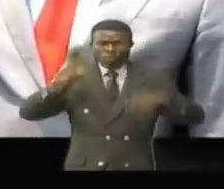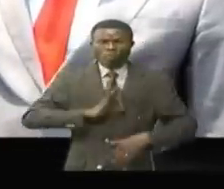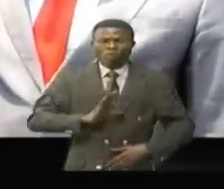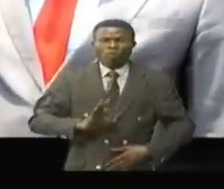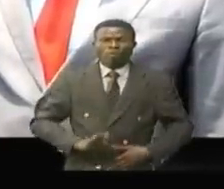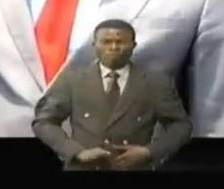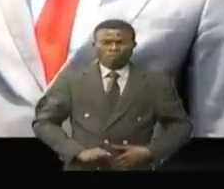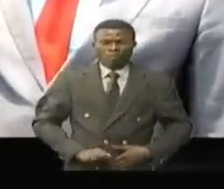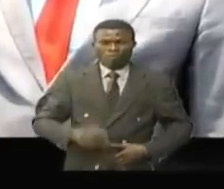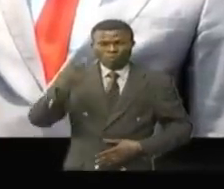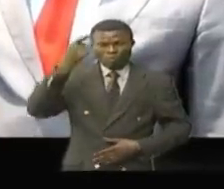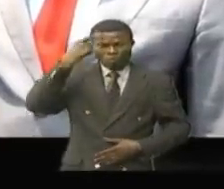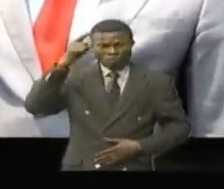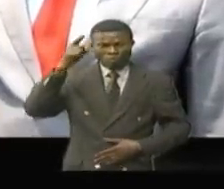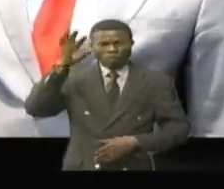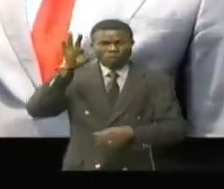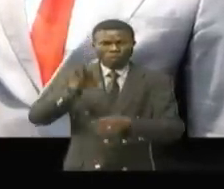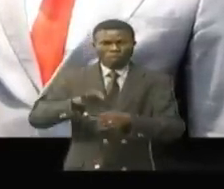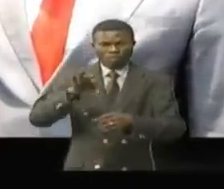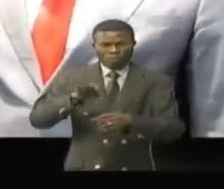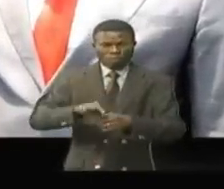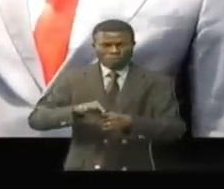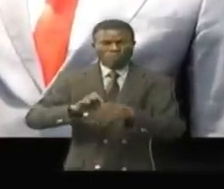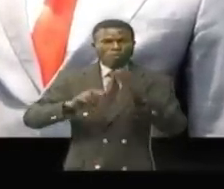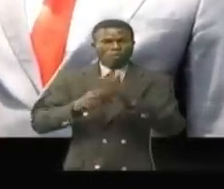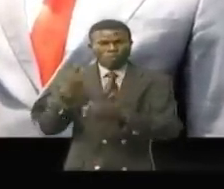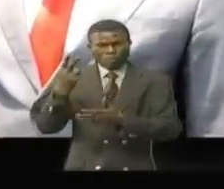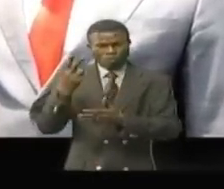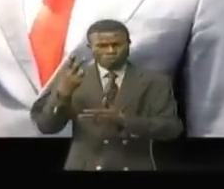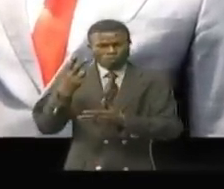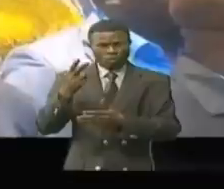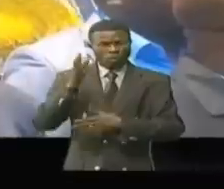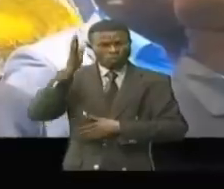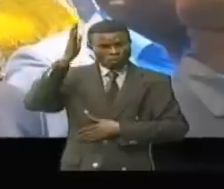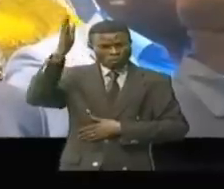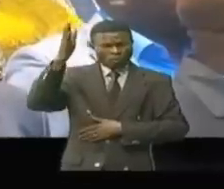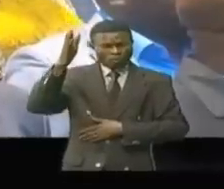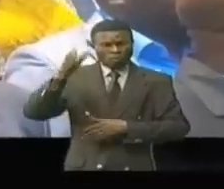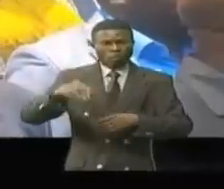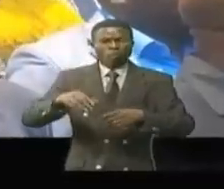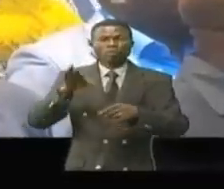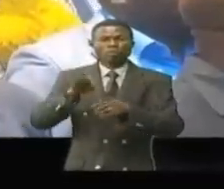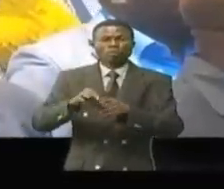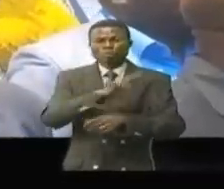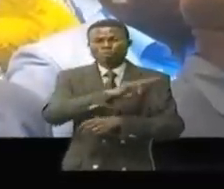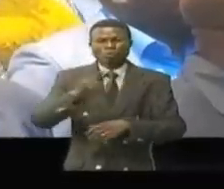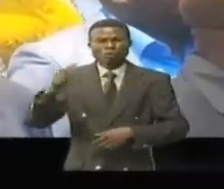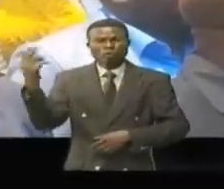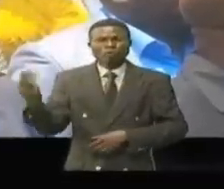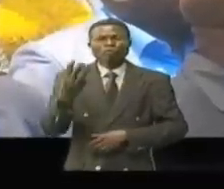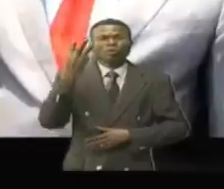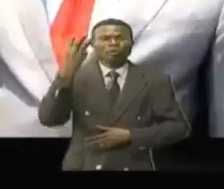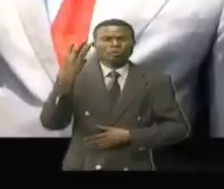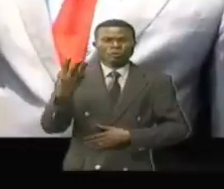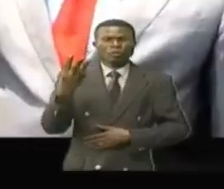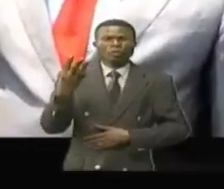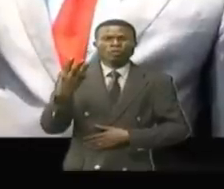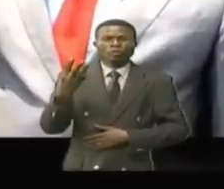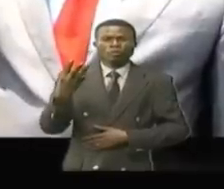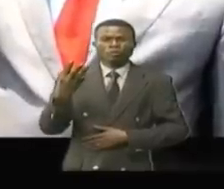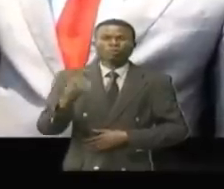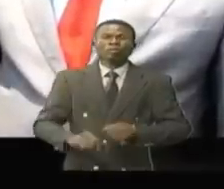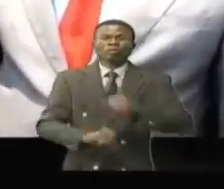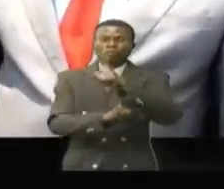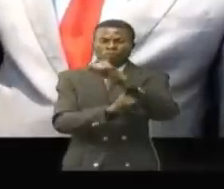Tshisekedi Tshilombo pour sa réélection à la magistrature suprême en 2023.